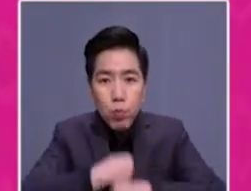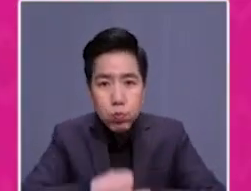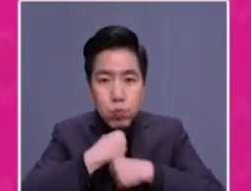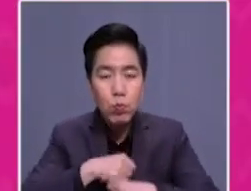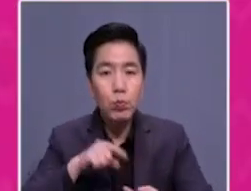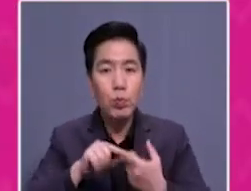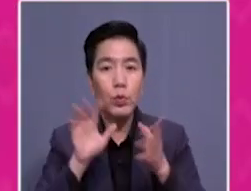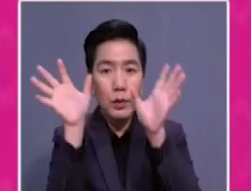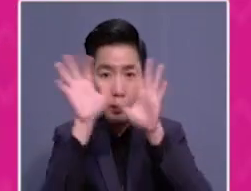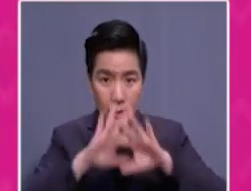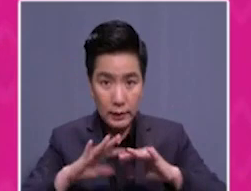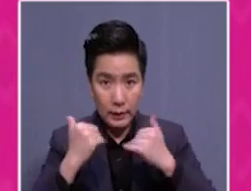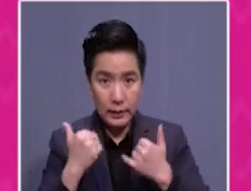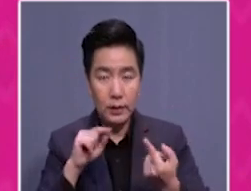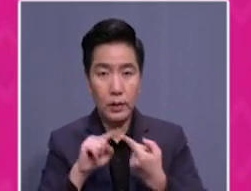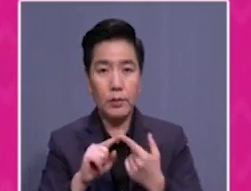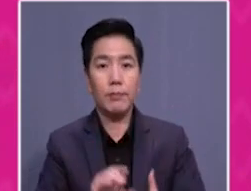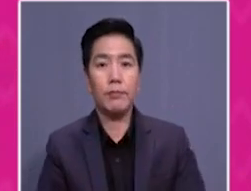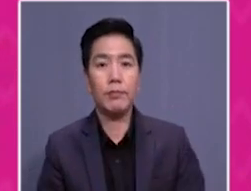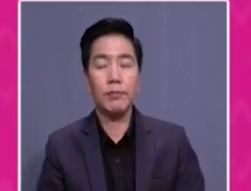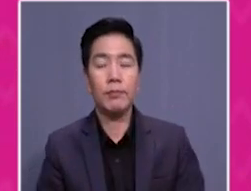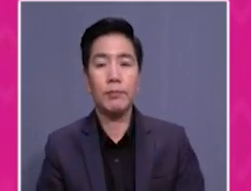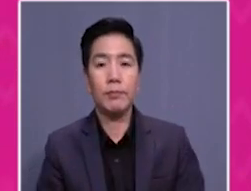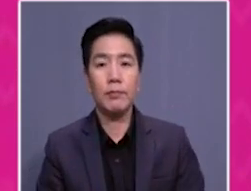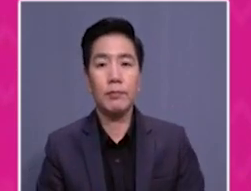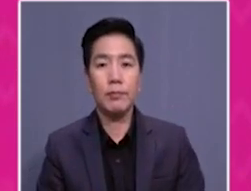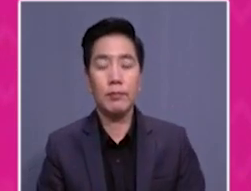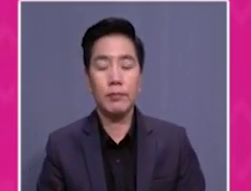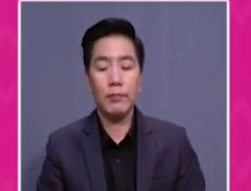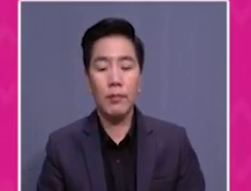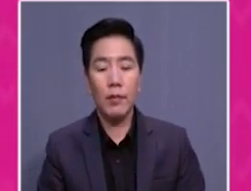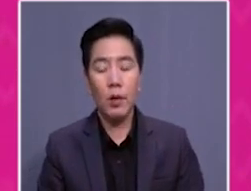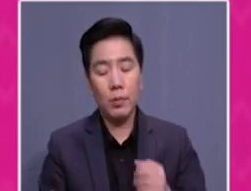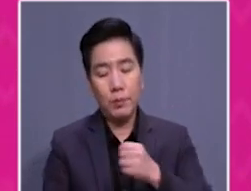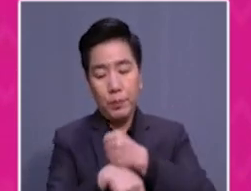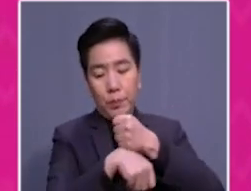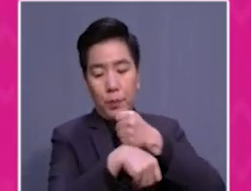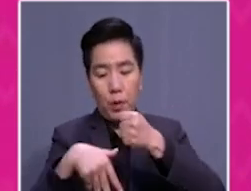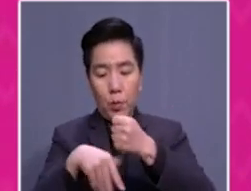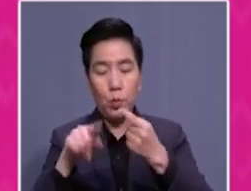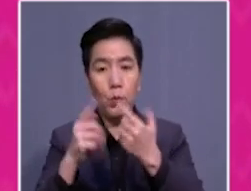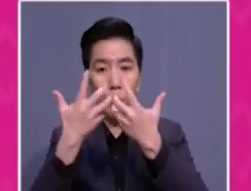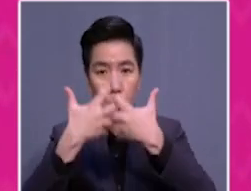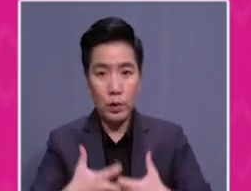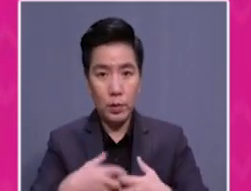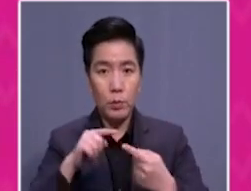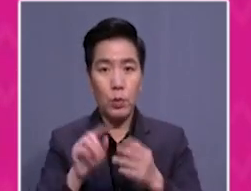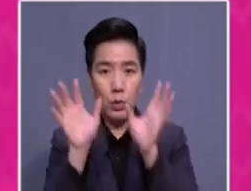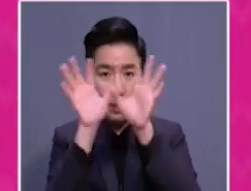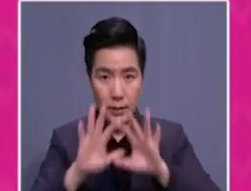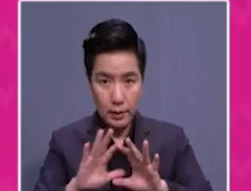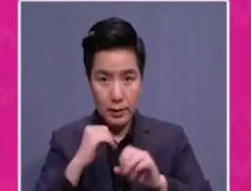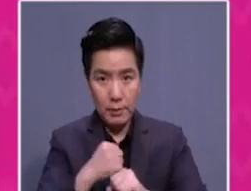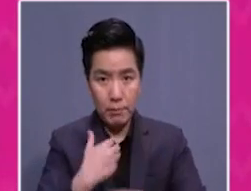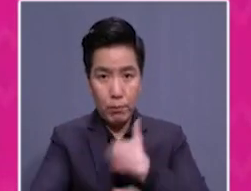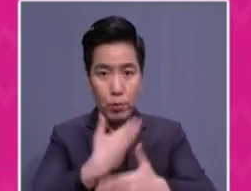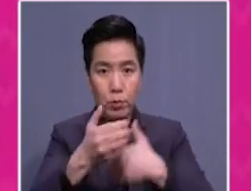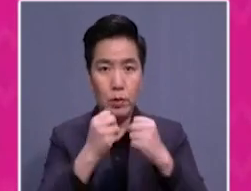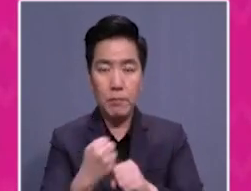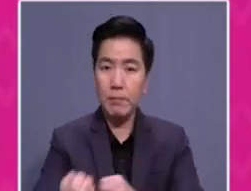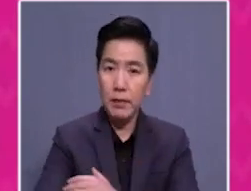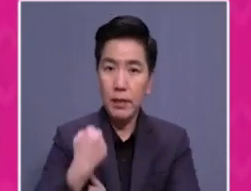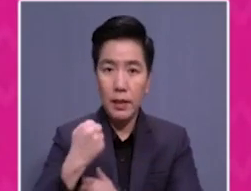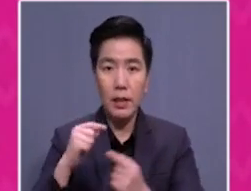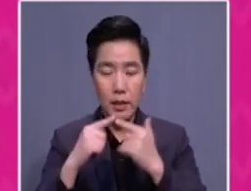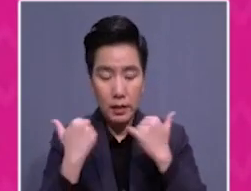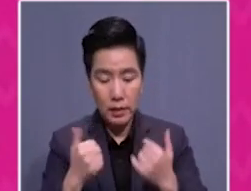ยชน์ของภูมิภาคค่ะ ให้สามารถเข้าถึงแหล่งเงินทุนและปรับโครงสร้างภาคอุตสาหกรรมของอาเซียนให้แข็งแกร่งยิ่งขึ้น